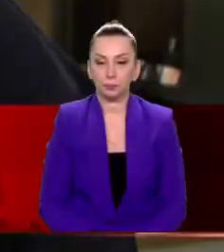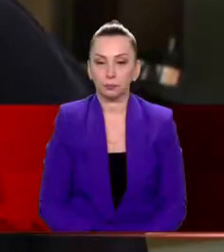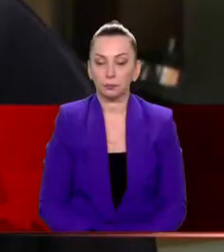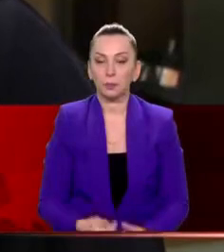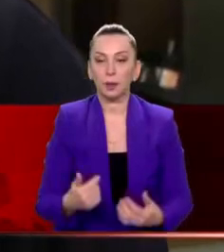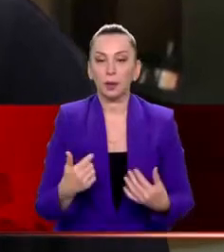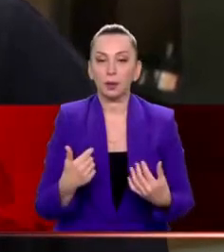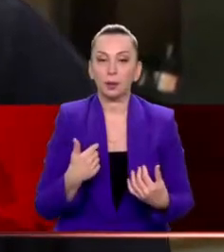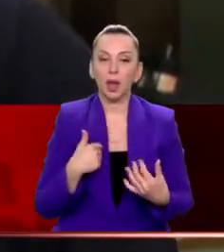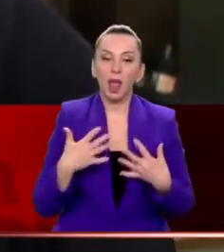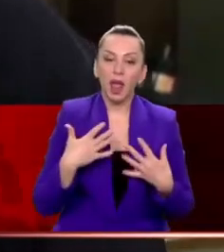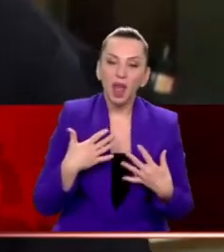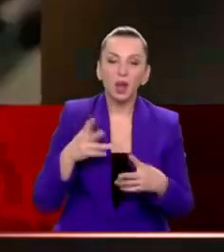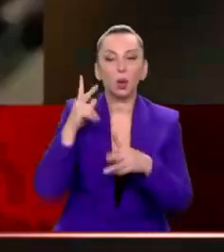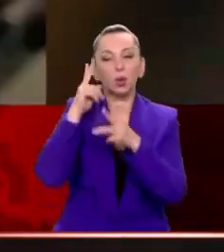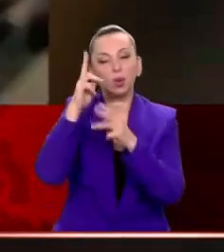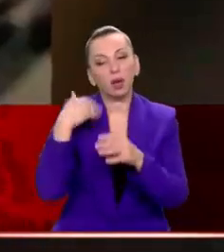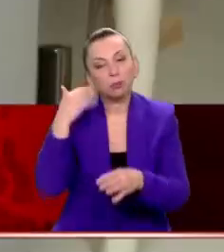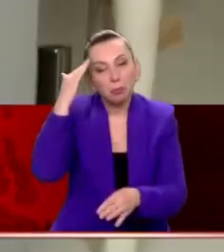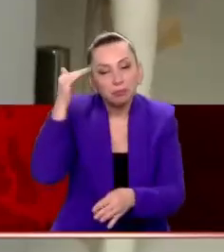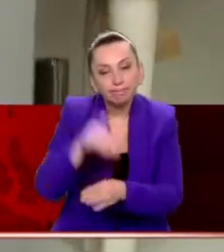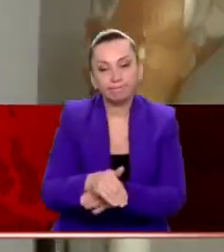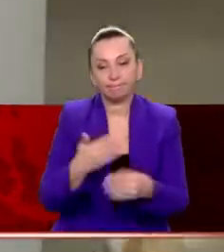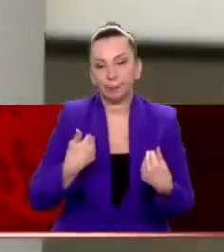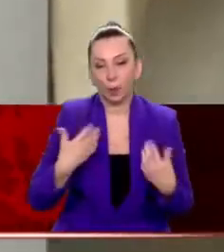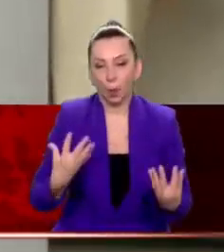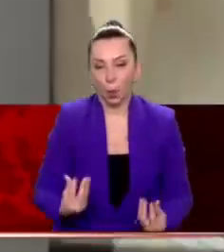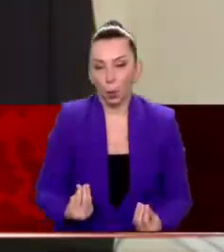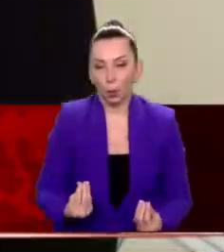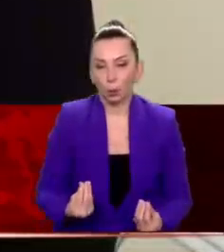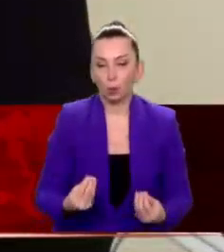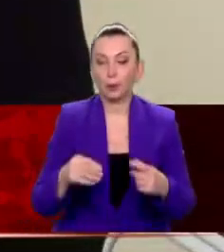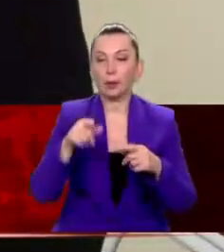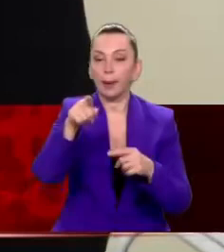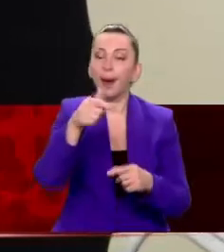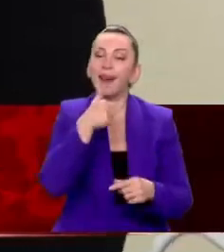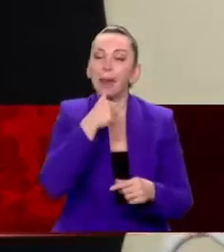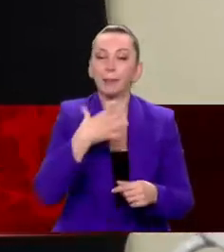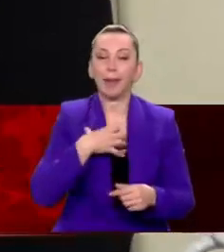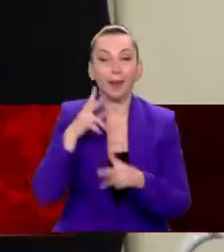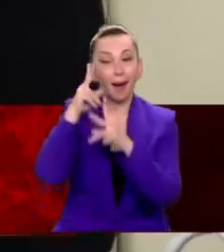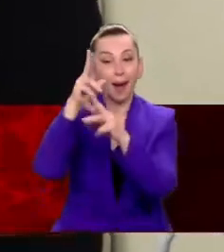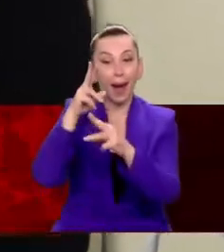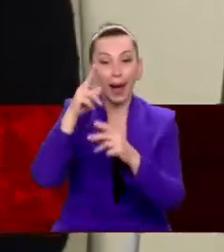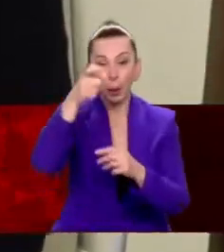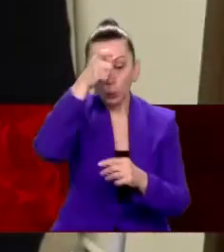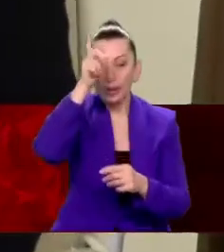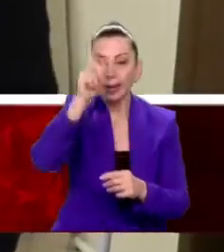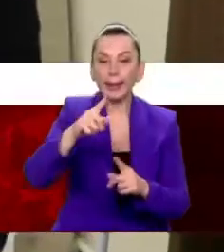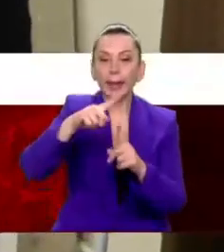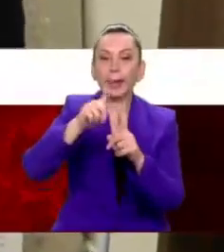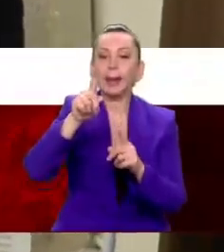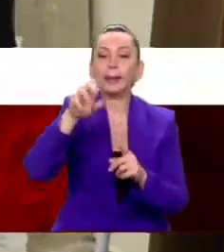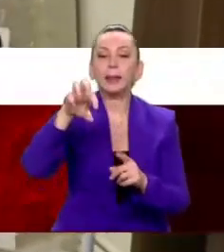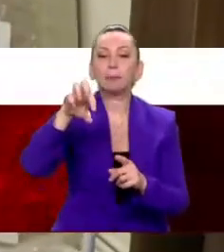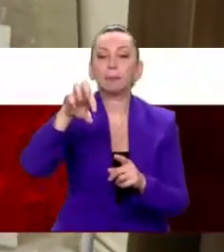bizim bu heyecanımız hayalimizin kurbanı ol Hikmet Gürbüz'ün bir hayali vardı Türkiye'nin ilk tıbbi simülasyon